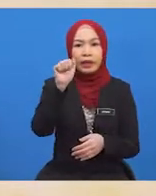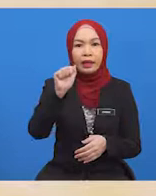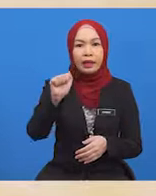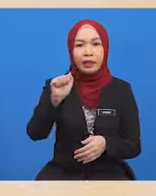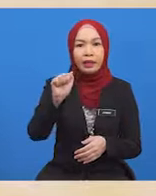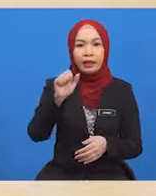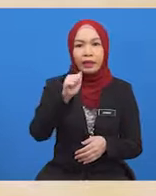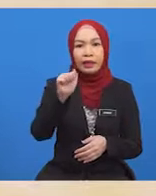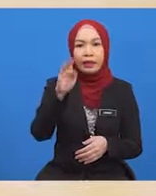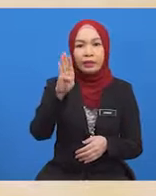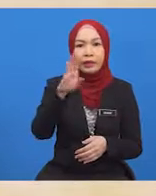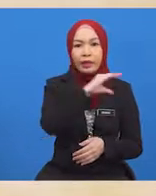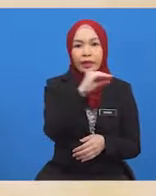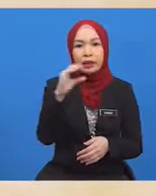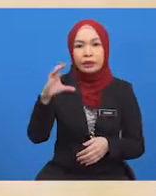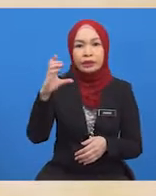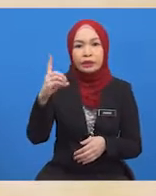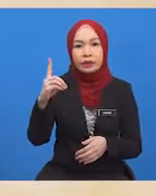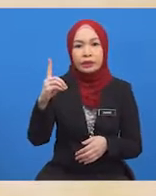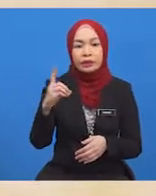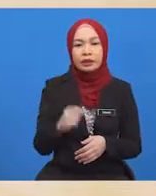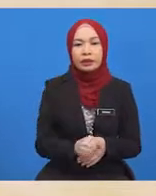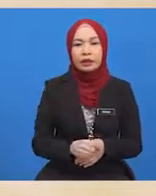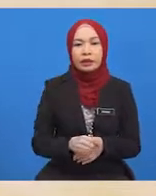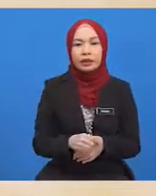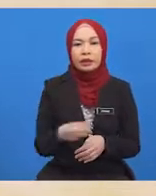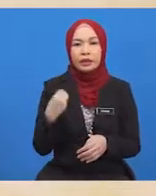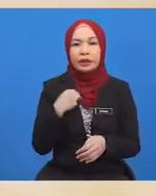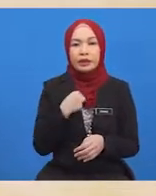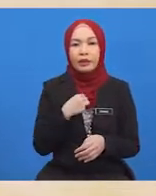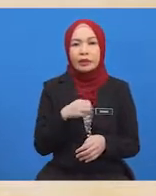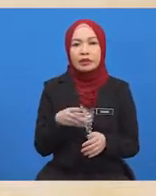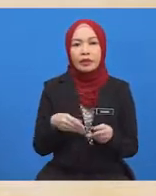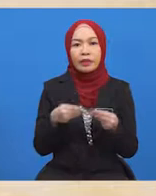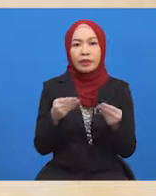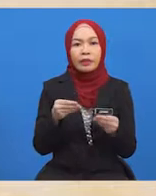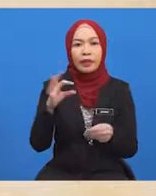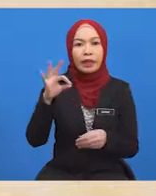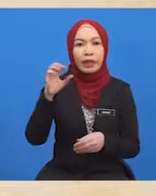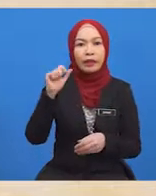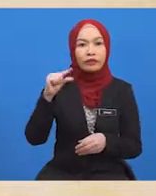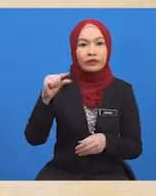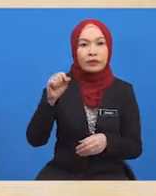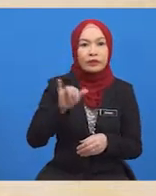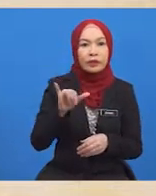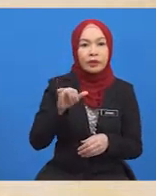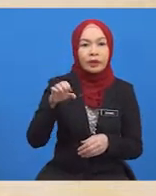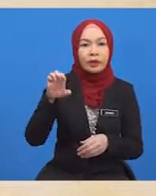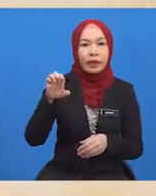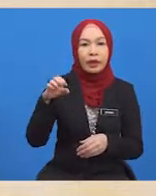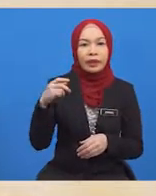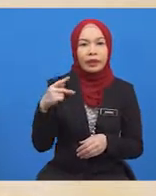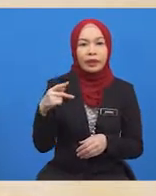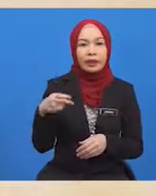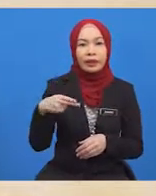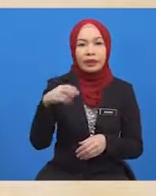FG sama dengan EH sama dengan DK sama dengan KC sama dengan AJ